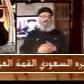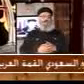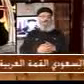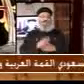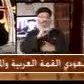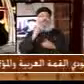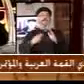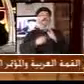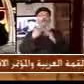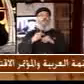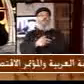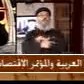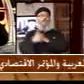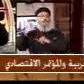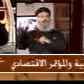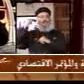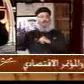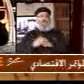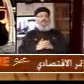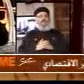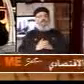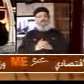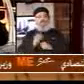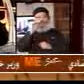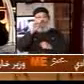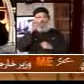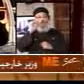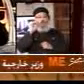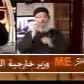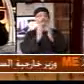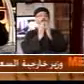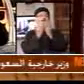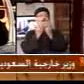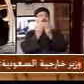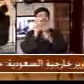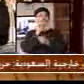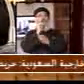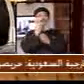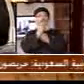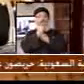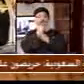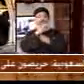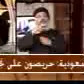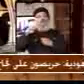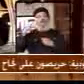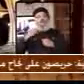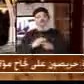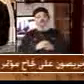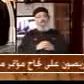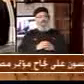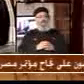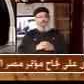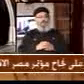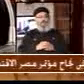زي ما ابتديت في الأسبوع الماضي قلت لكم أن أناجيل القداسات في